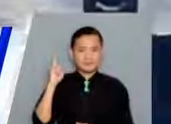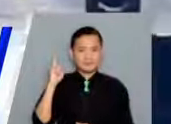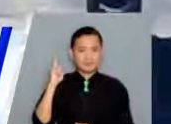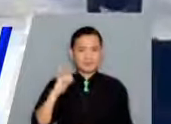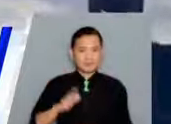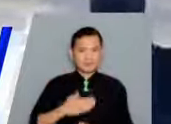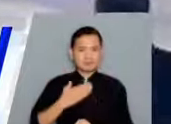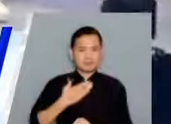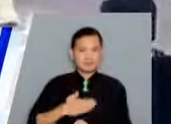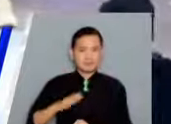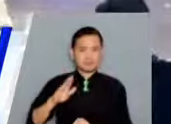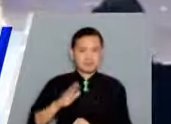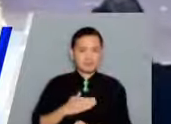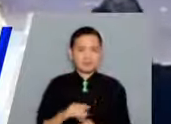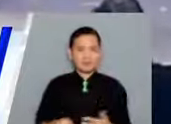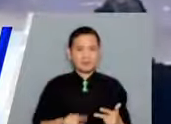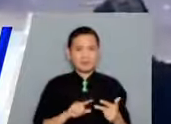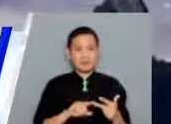At Missing You.